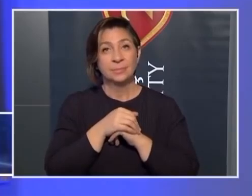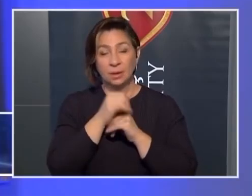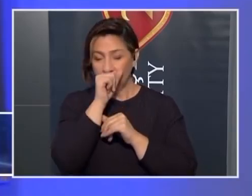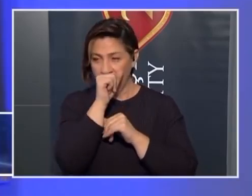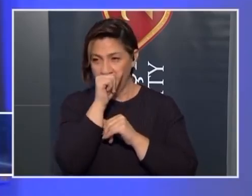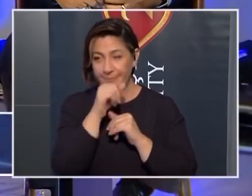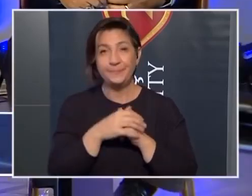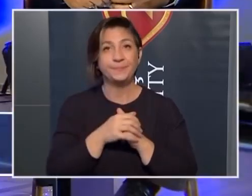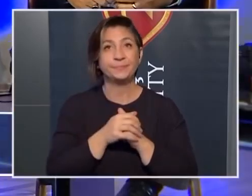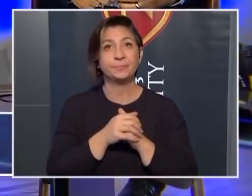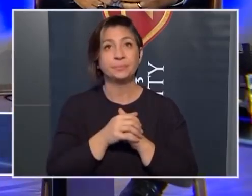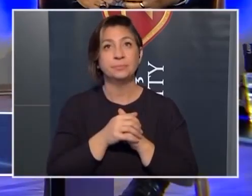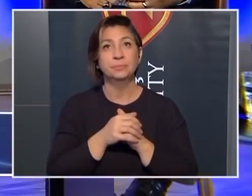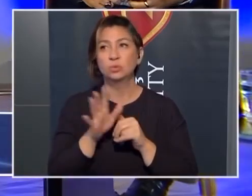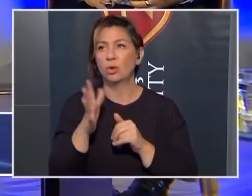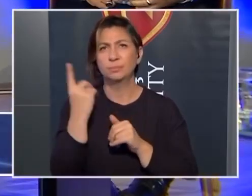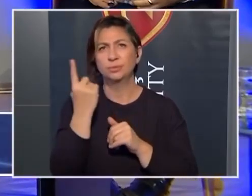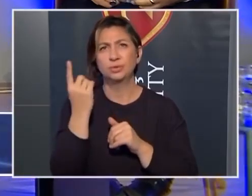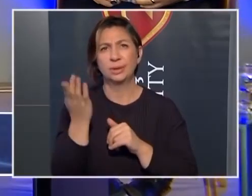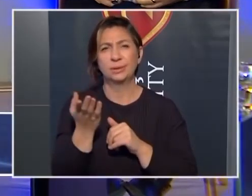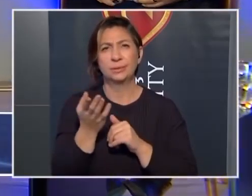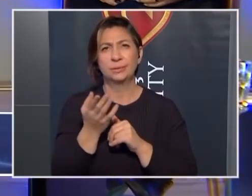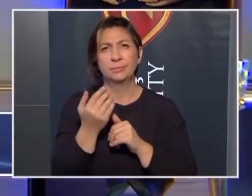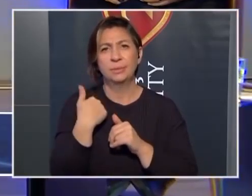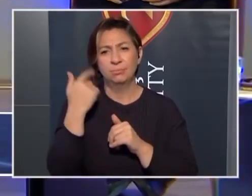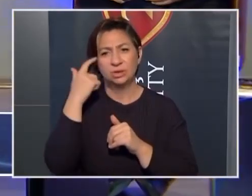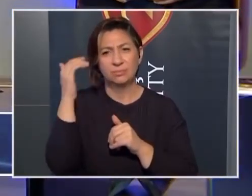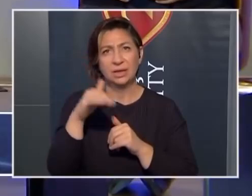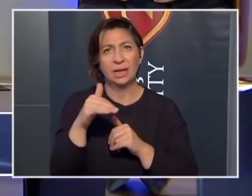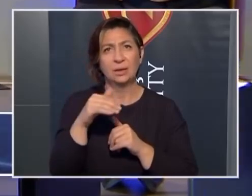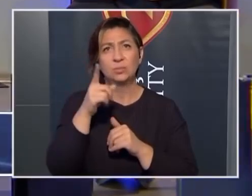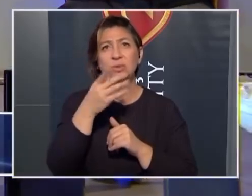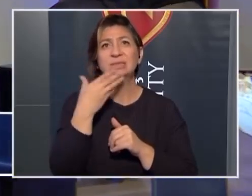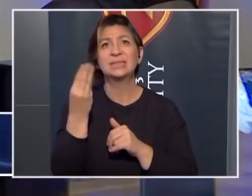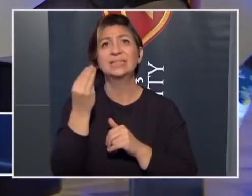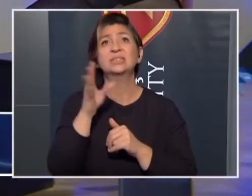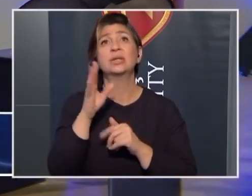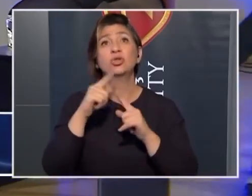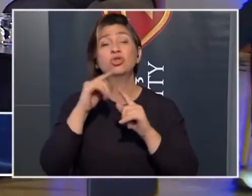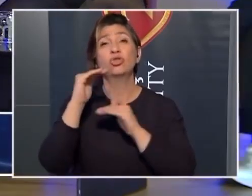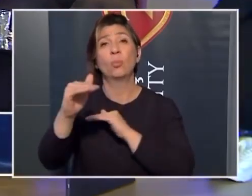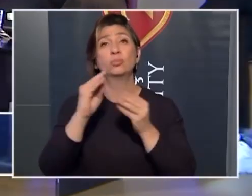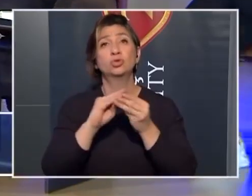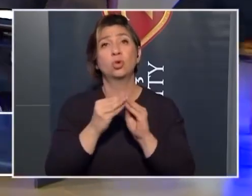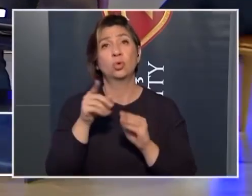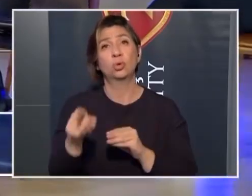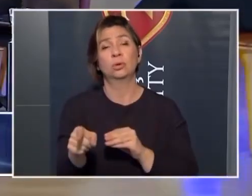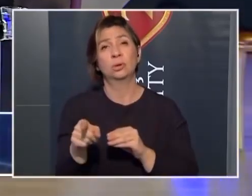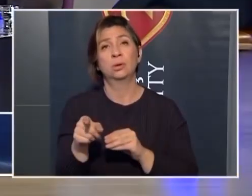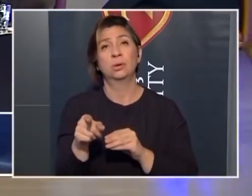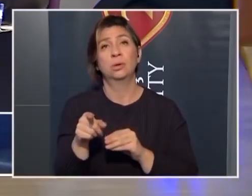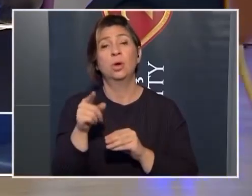yani garip bir şey. Benim başıma gelen bir bu olay. Bu gencin sorunu değil, toplumun sorunu yani, diye çalışıyor aslında. Şey,